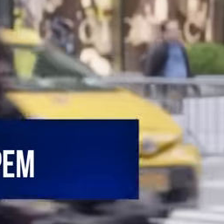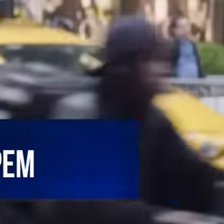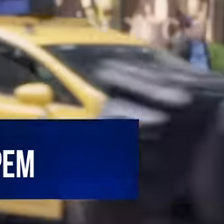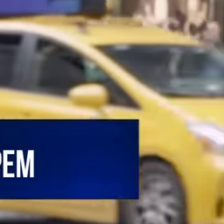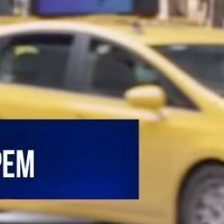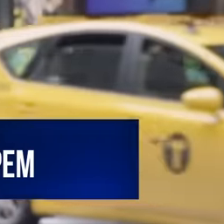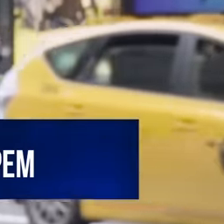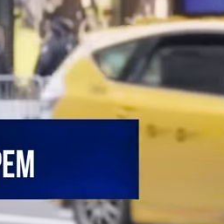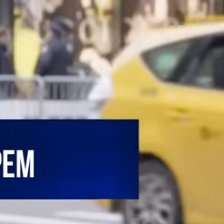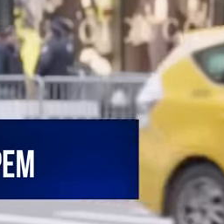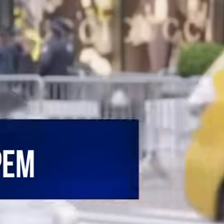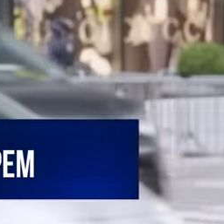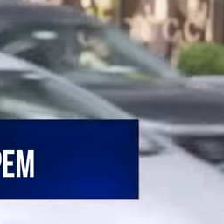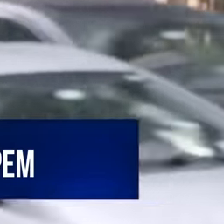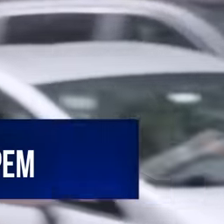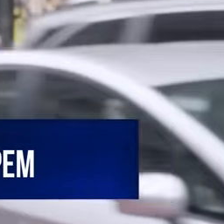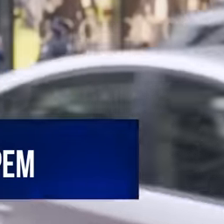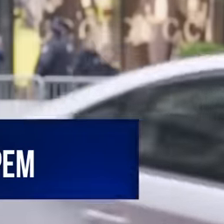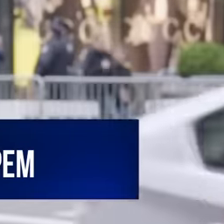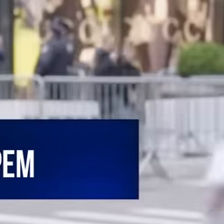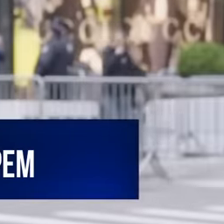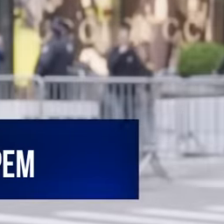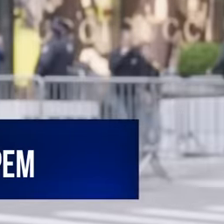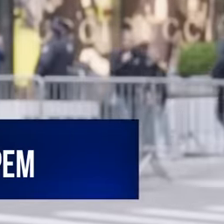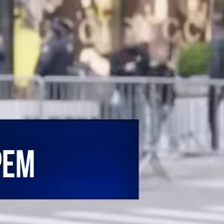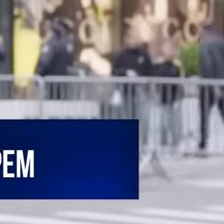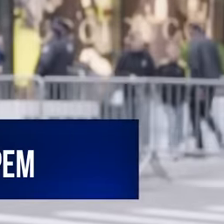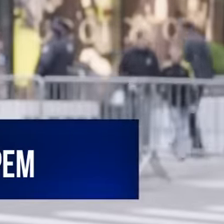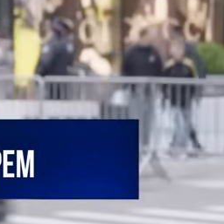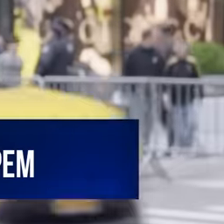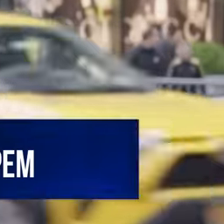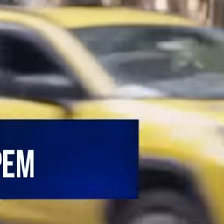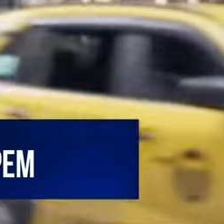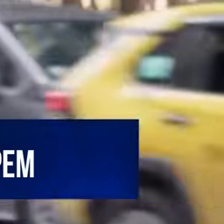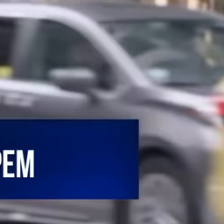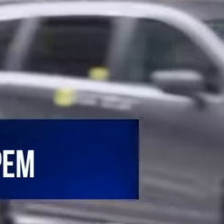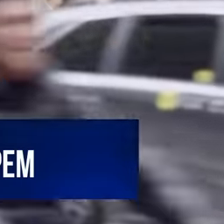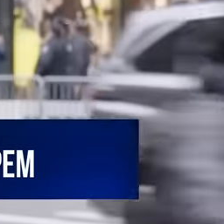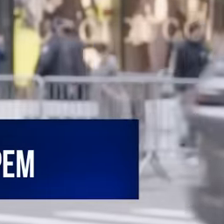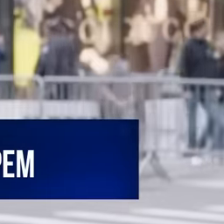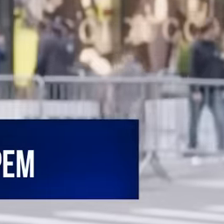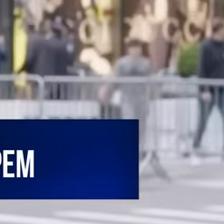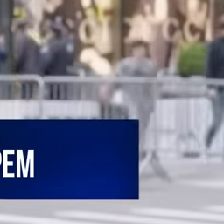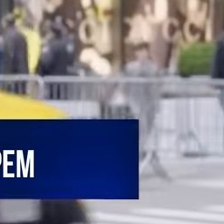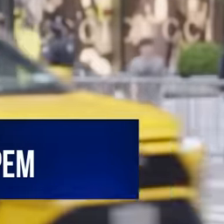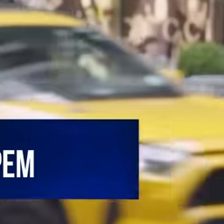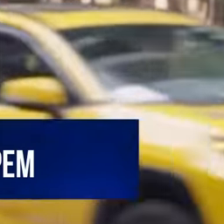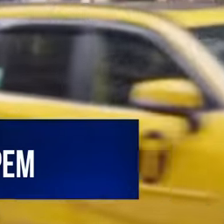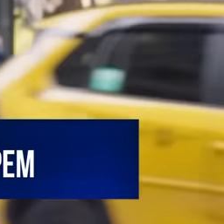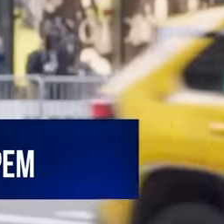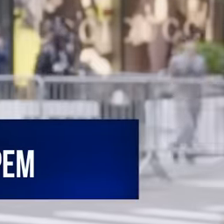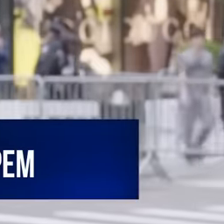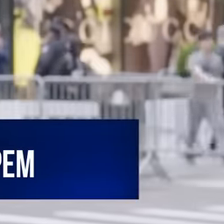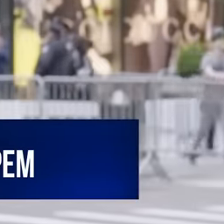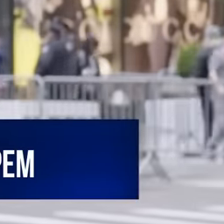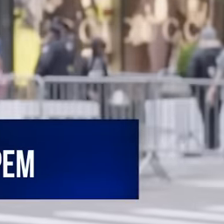politycznie, gospodarczo równie silna albo nawet silniejsza niż Stany Zjednoczone i Rosja razem wzięte. Więc jeśli